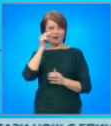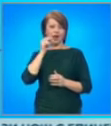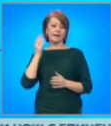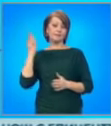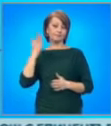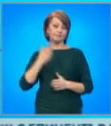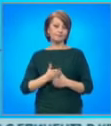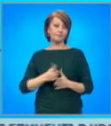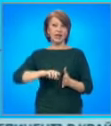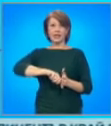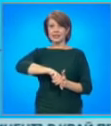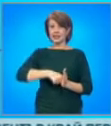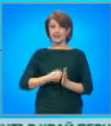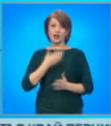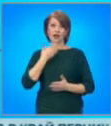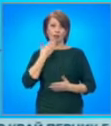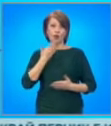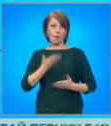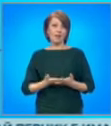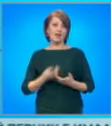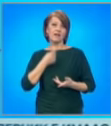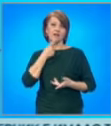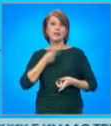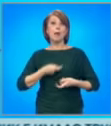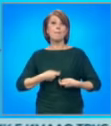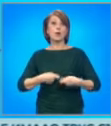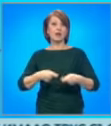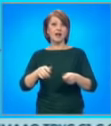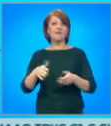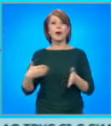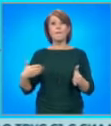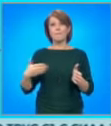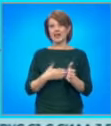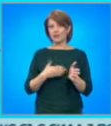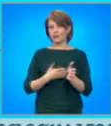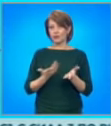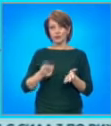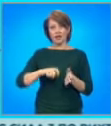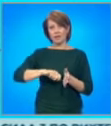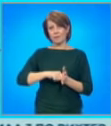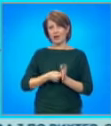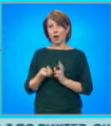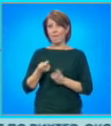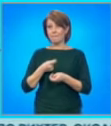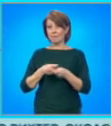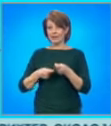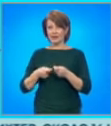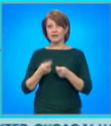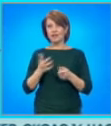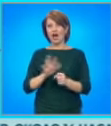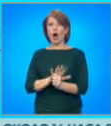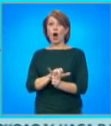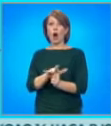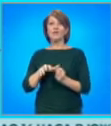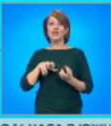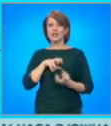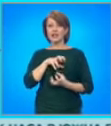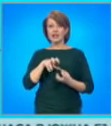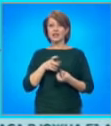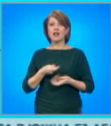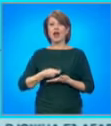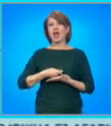си, затварят и обявяват обектите си за продан. Сред основните причини да приключат бизнеса си от бранша посочват COVID-кризата и